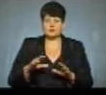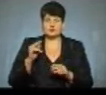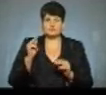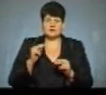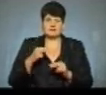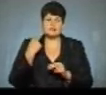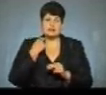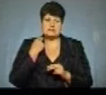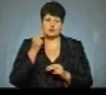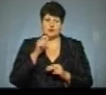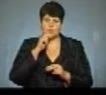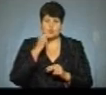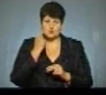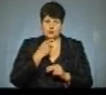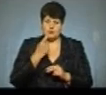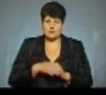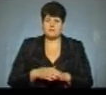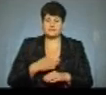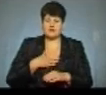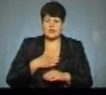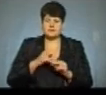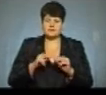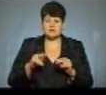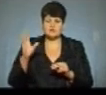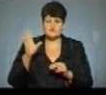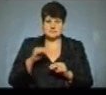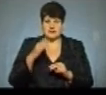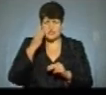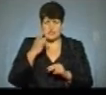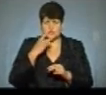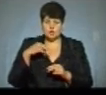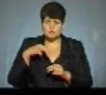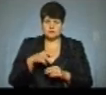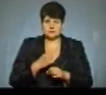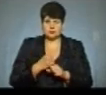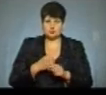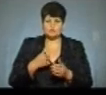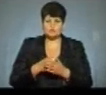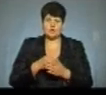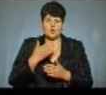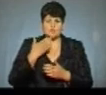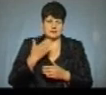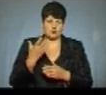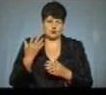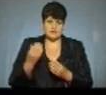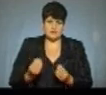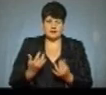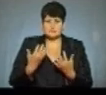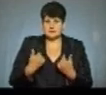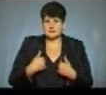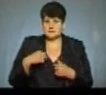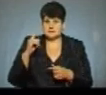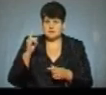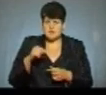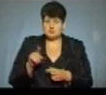та англійської мов. Наші вчителі все літо виходили на роботу до останнього дня. Так? І наскільки я знаю,